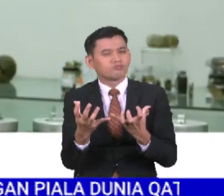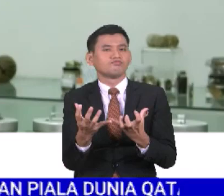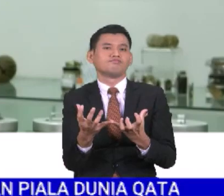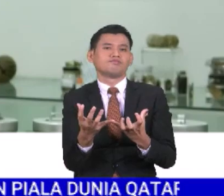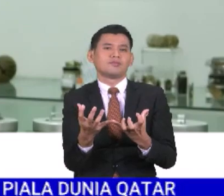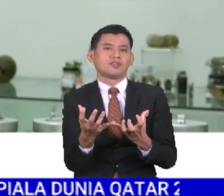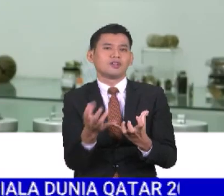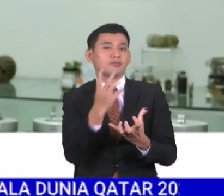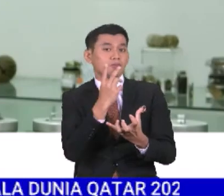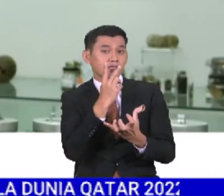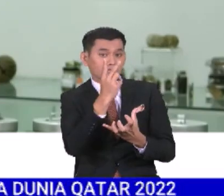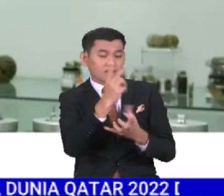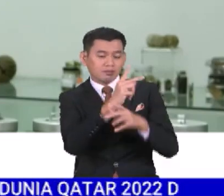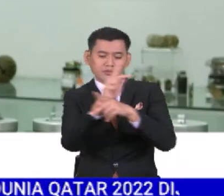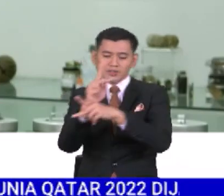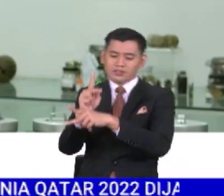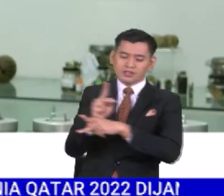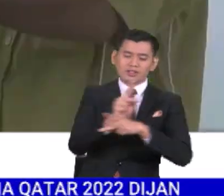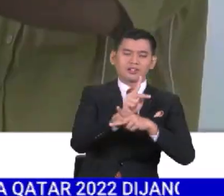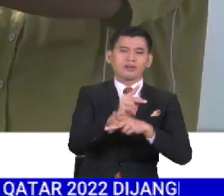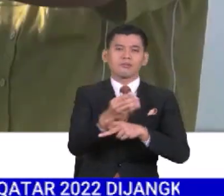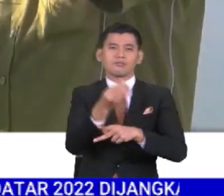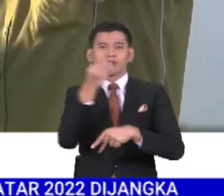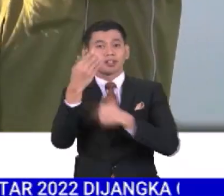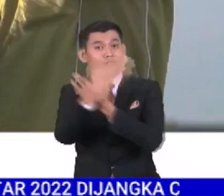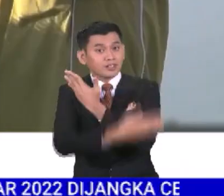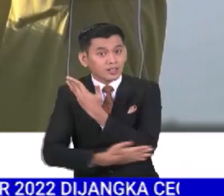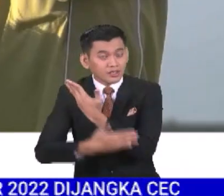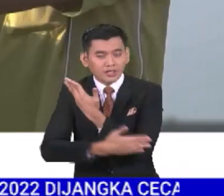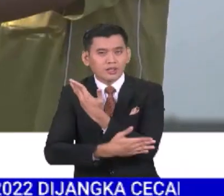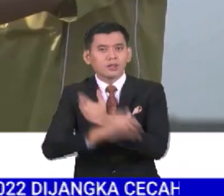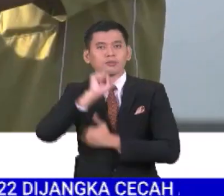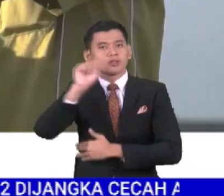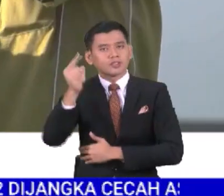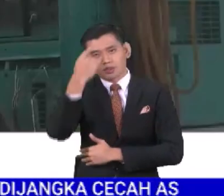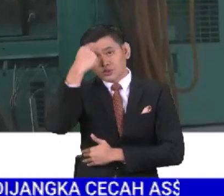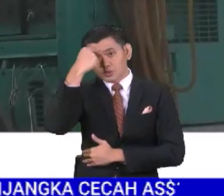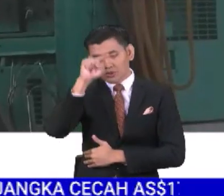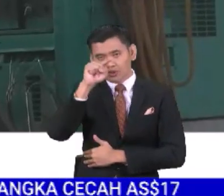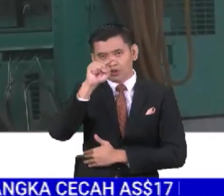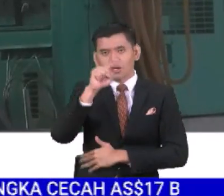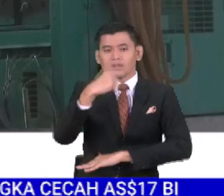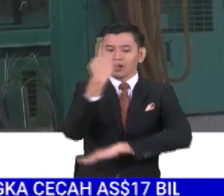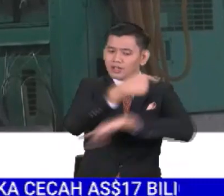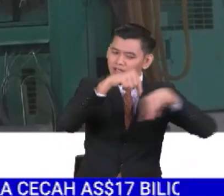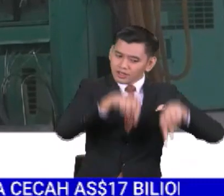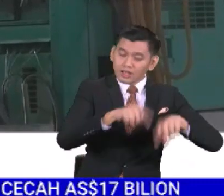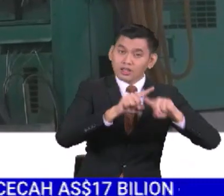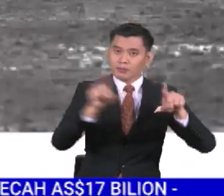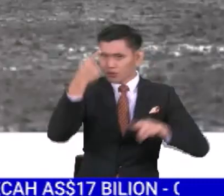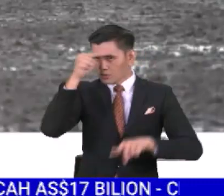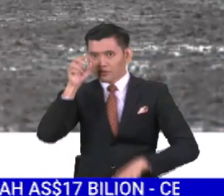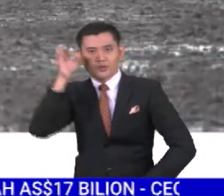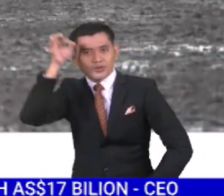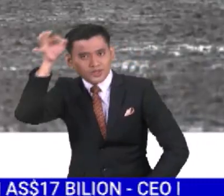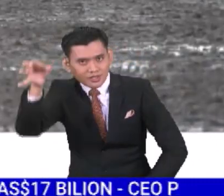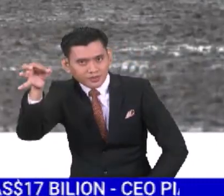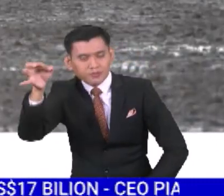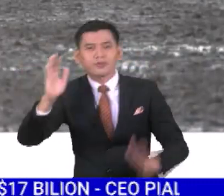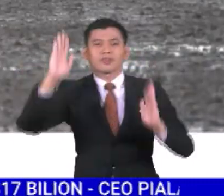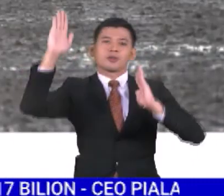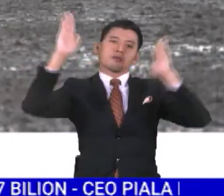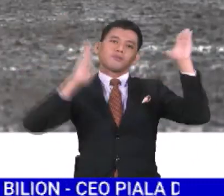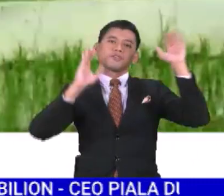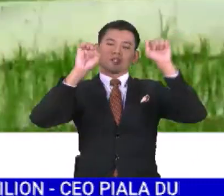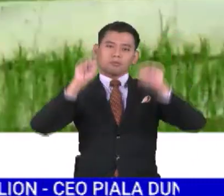menjamin sekuriti makanan negara bukan sahaja pada generasi yang sekarang tetapi untuk generasi yang akan datang. Negara Malaysia